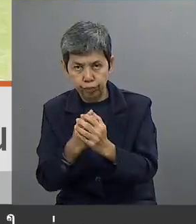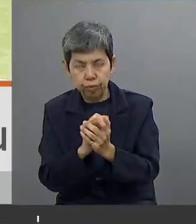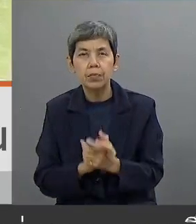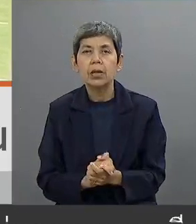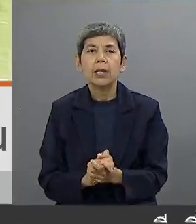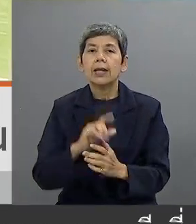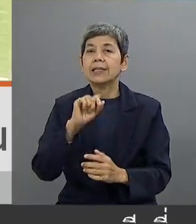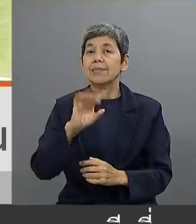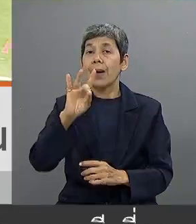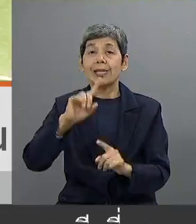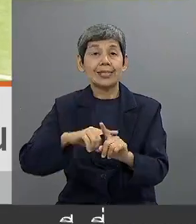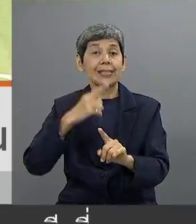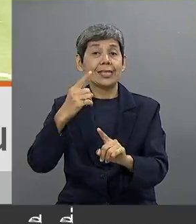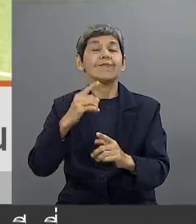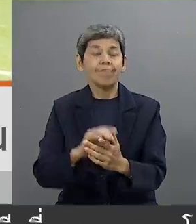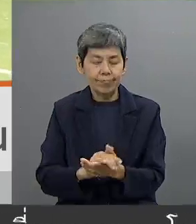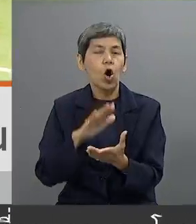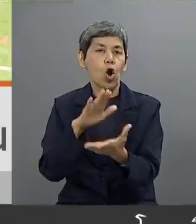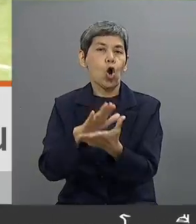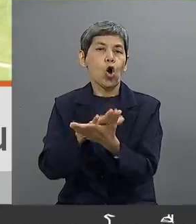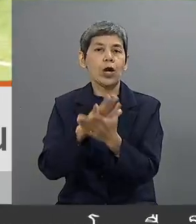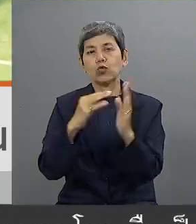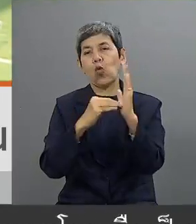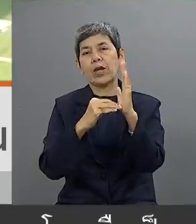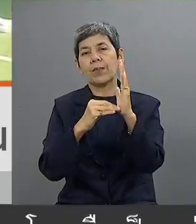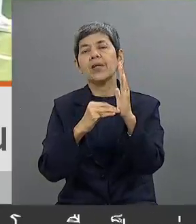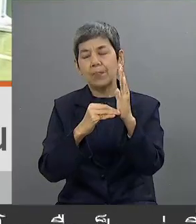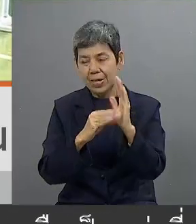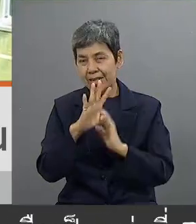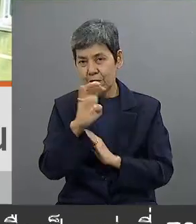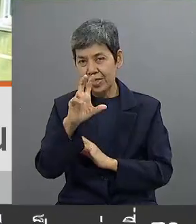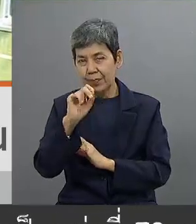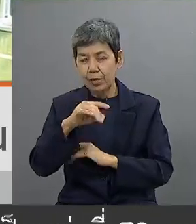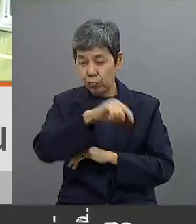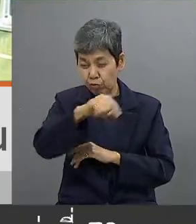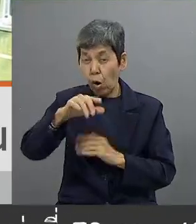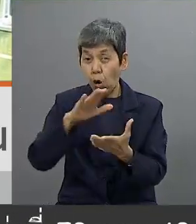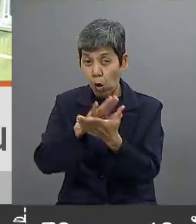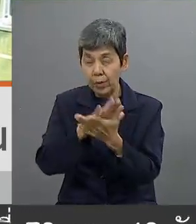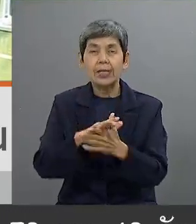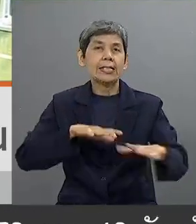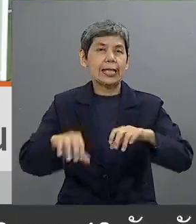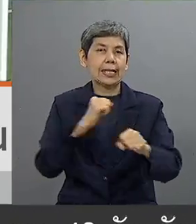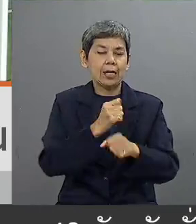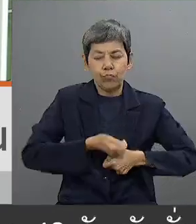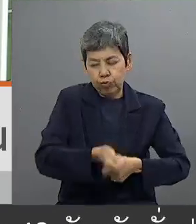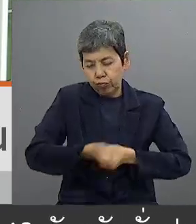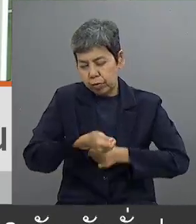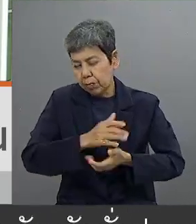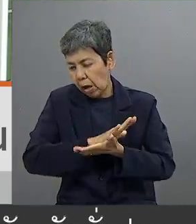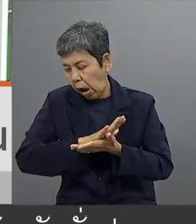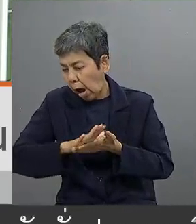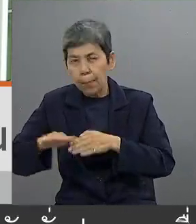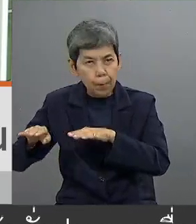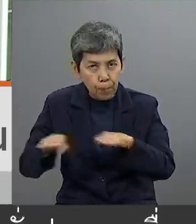28มกราคมนี้โรงเรียนสังกัดกทม.ทั้ง437แห่งจะจัดกิจกรรมทำความสะอาดใหญ่พร้อมกันเพื่อเตรียม